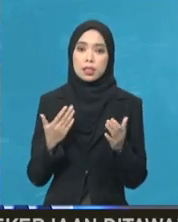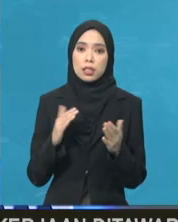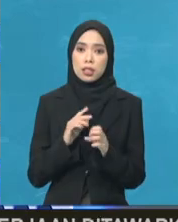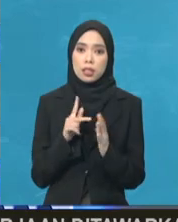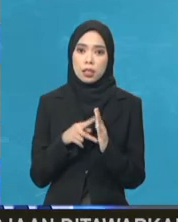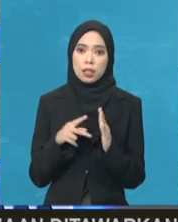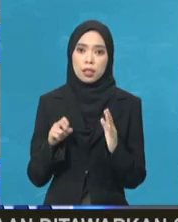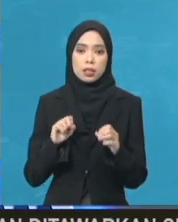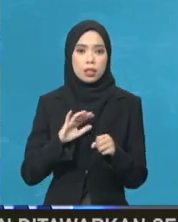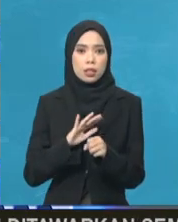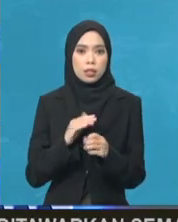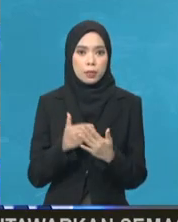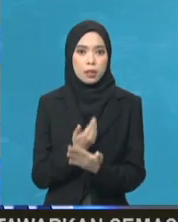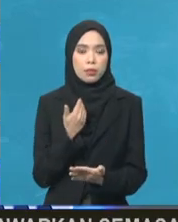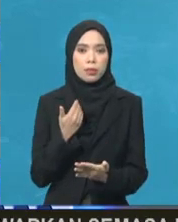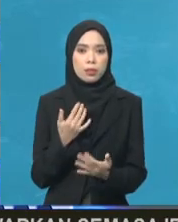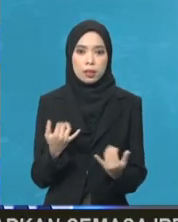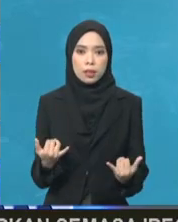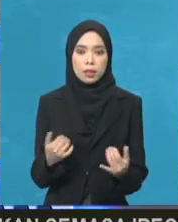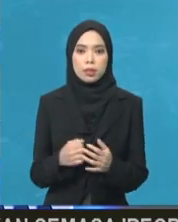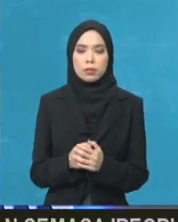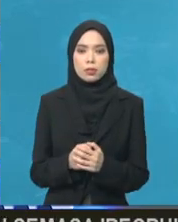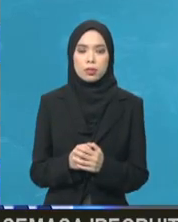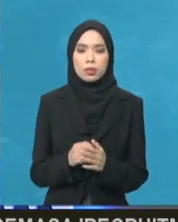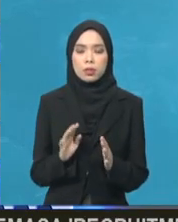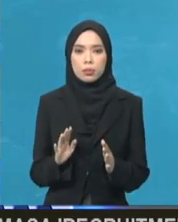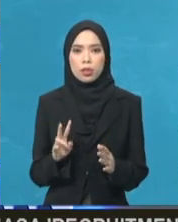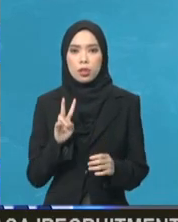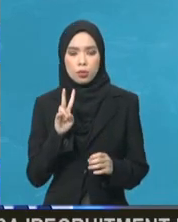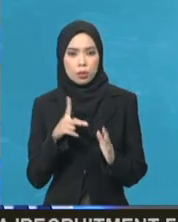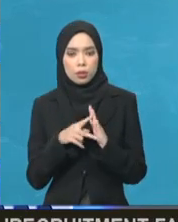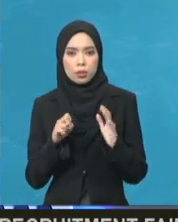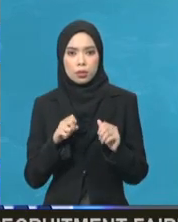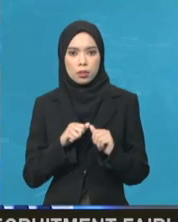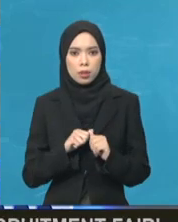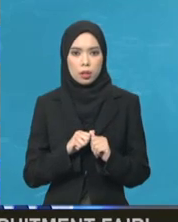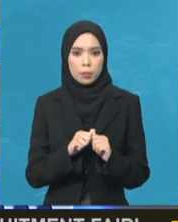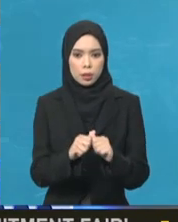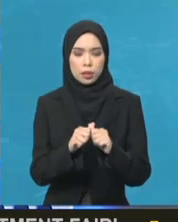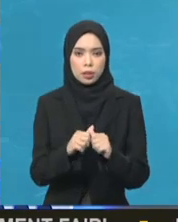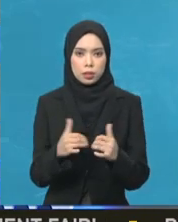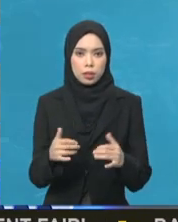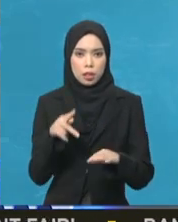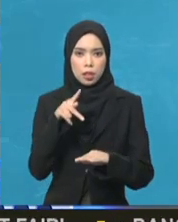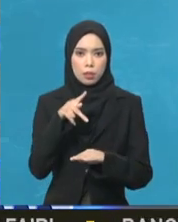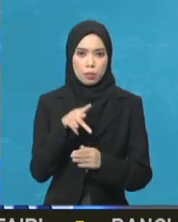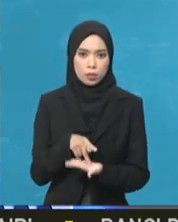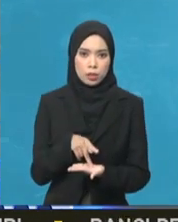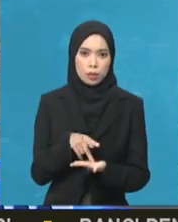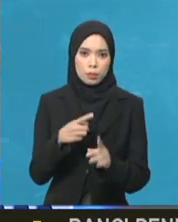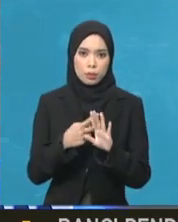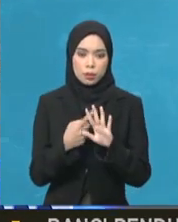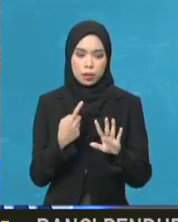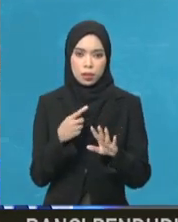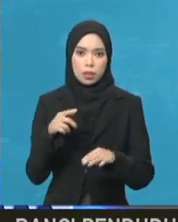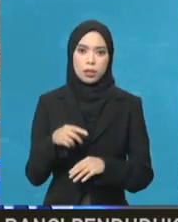baru kawitna intense dicatatkan hari ini Namun dua cash aktif masih menerima rawatan di pusat pengasingan kebangsaan